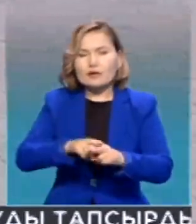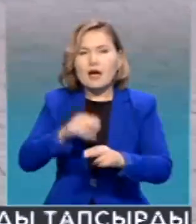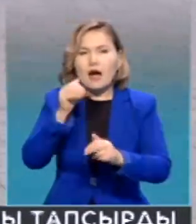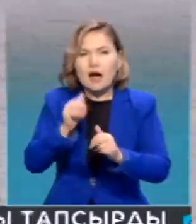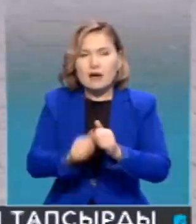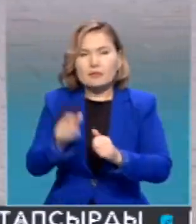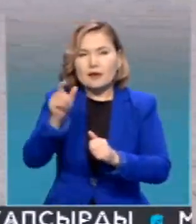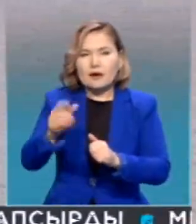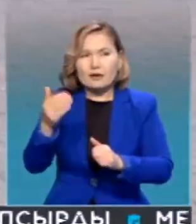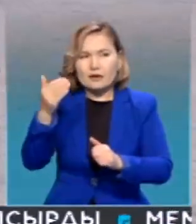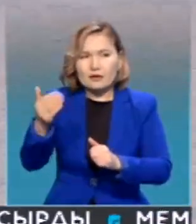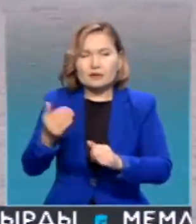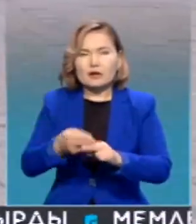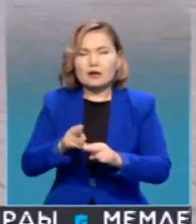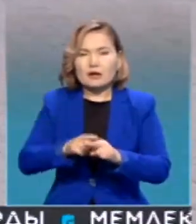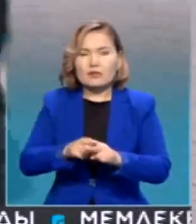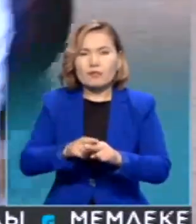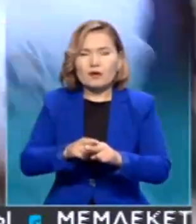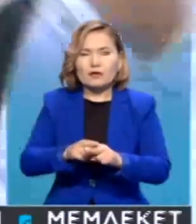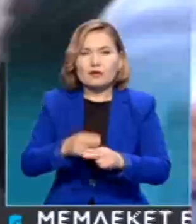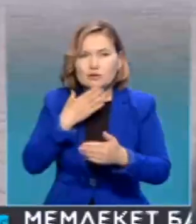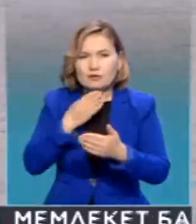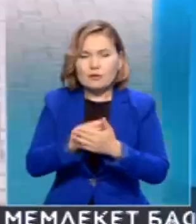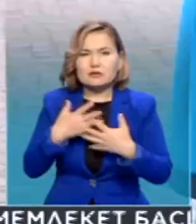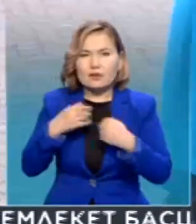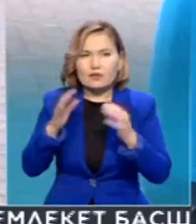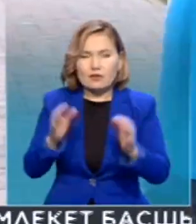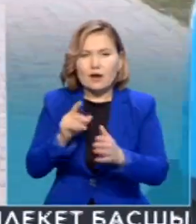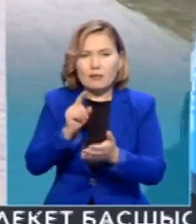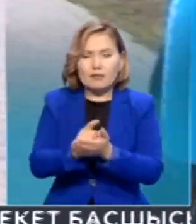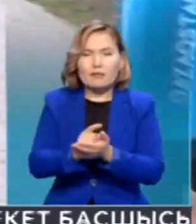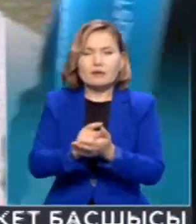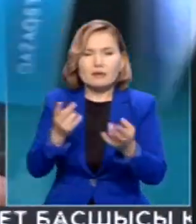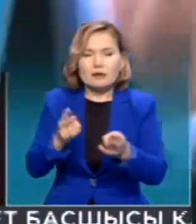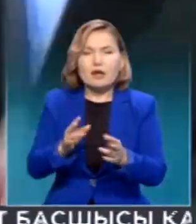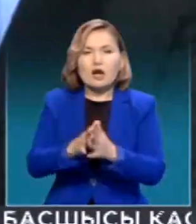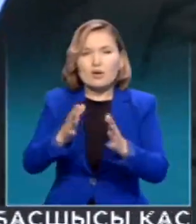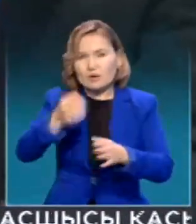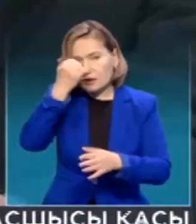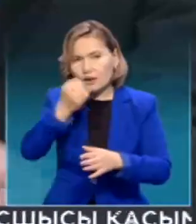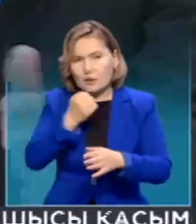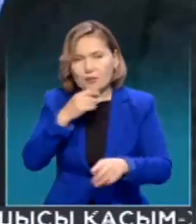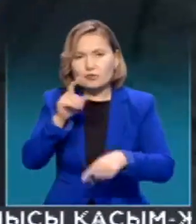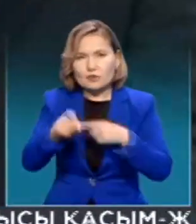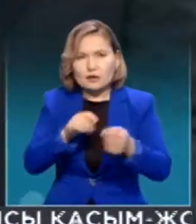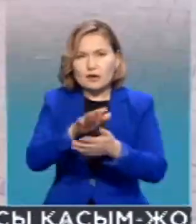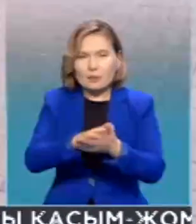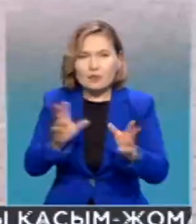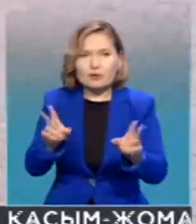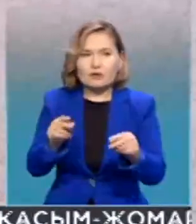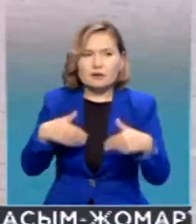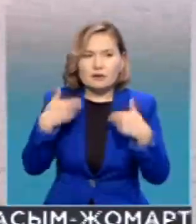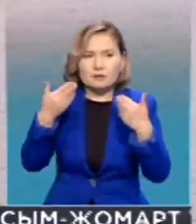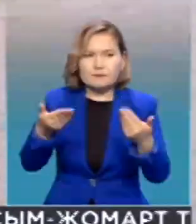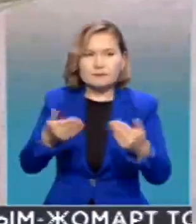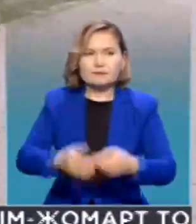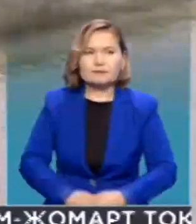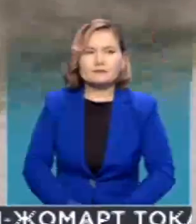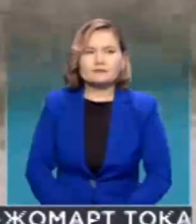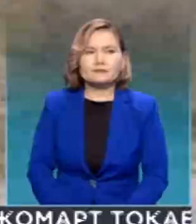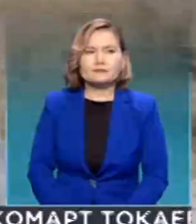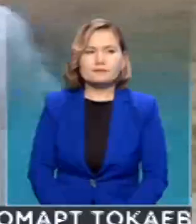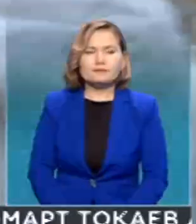өзінің 10 дені сау санын білу керек. Ажар Иниятқызы, үлкен рахмет. Олай болса сіз жалғастыра беріңіз. Іске сәт.